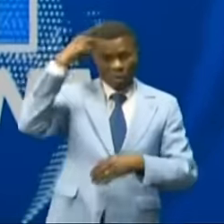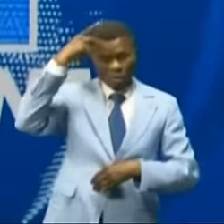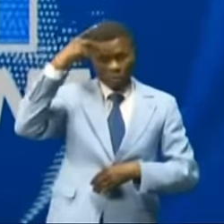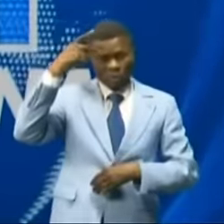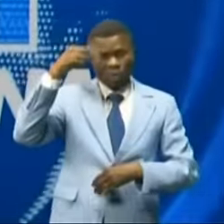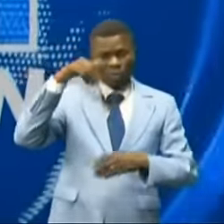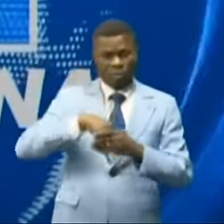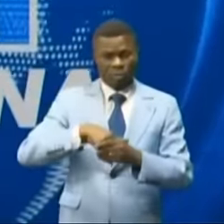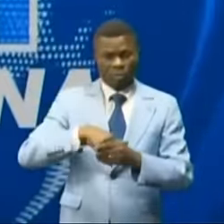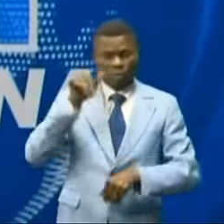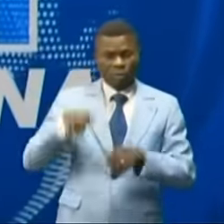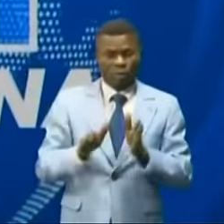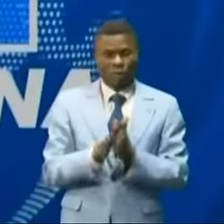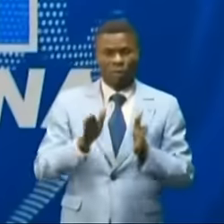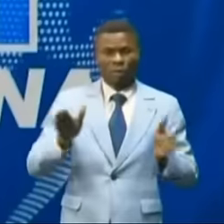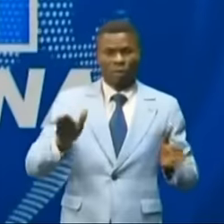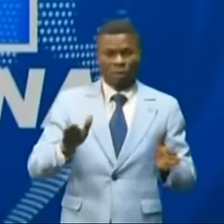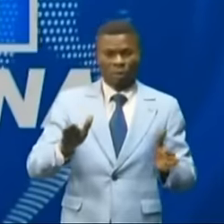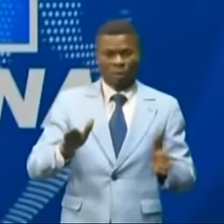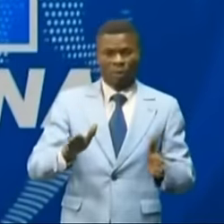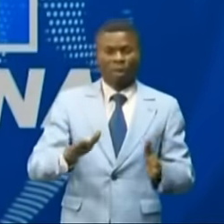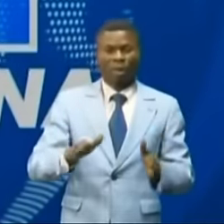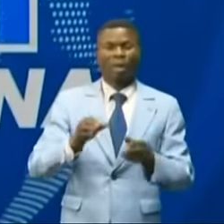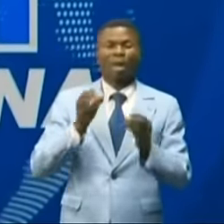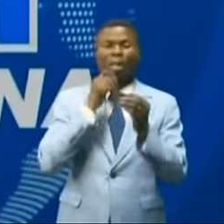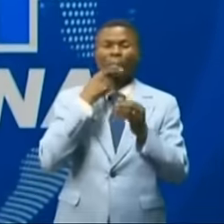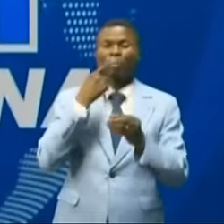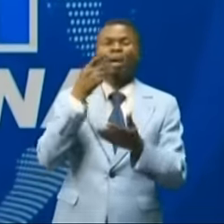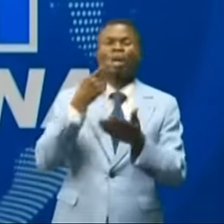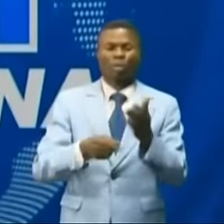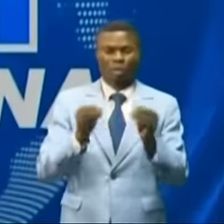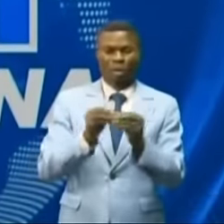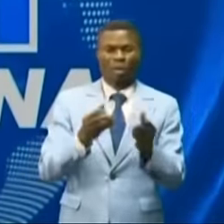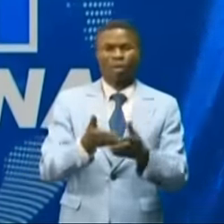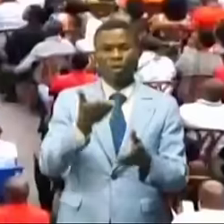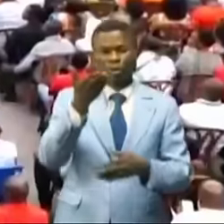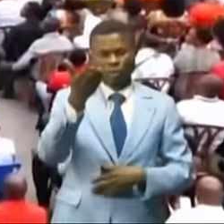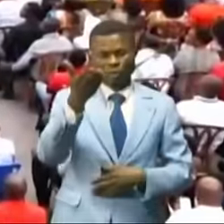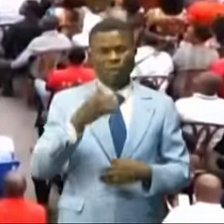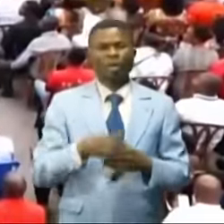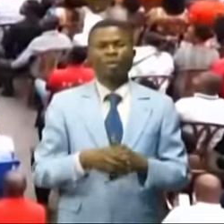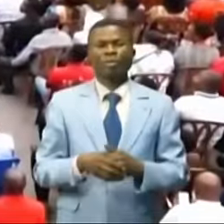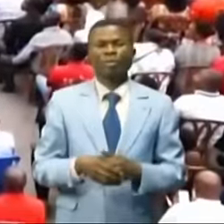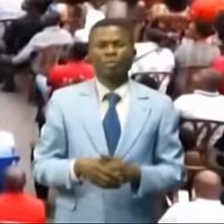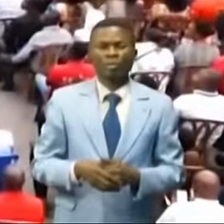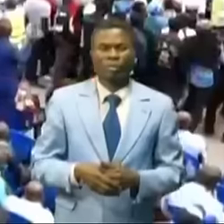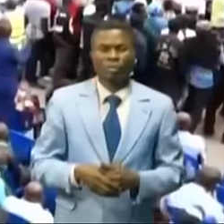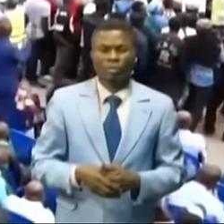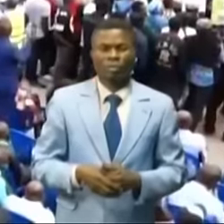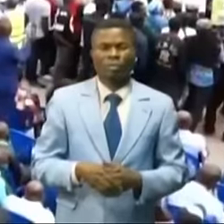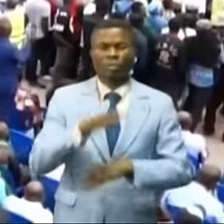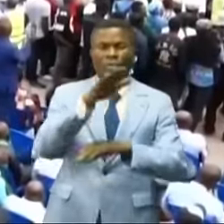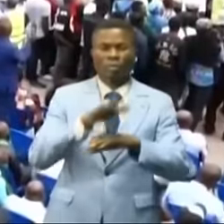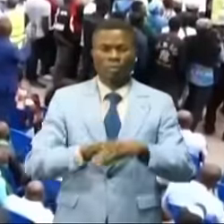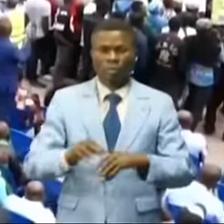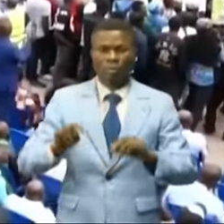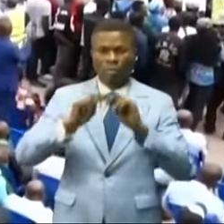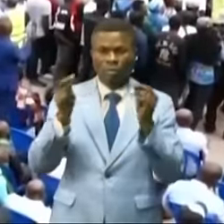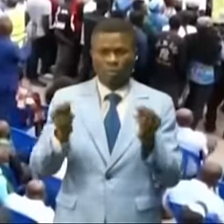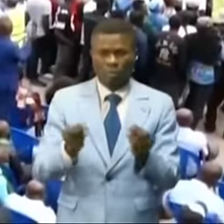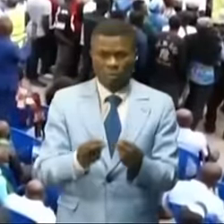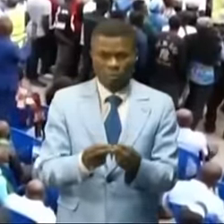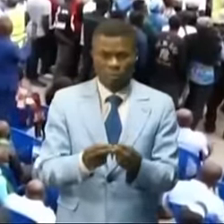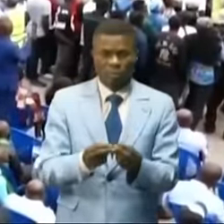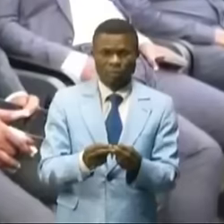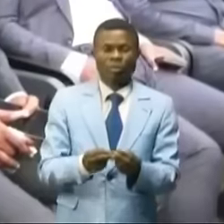politique autour de son secrétaire général. Le contenu de cette rencontre à travers ce reportage. Convoquée par les structures statutaires du